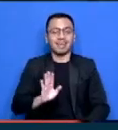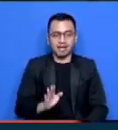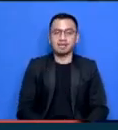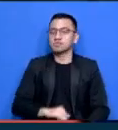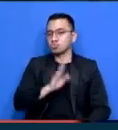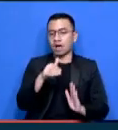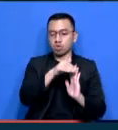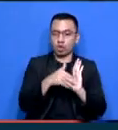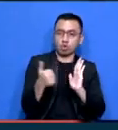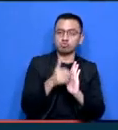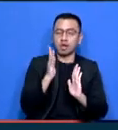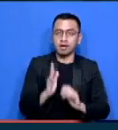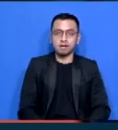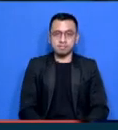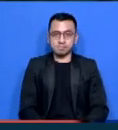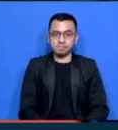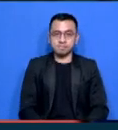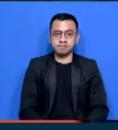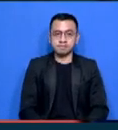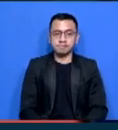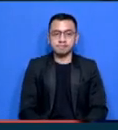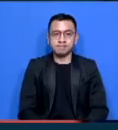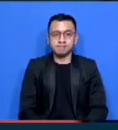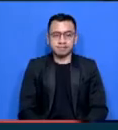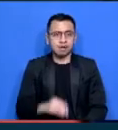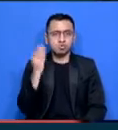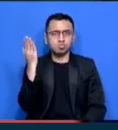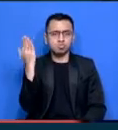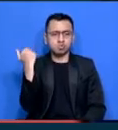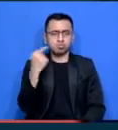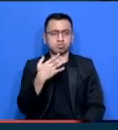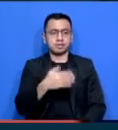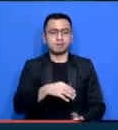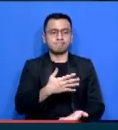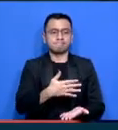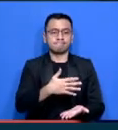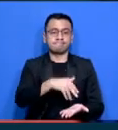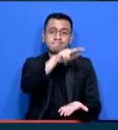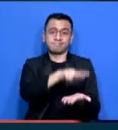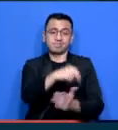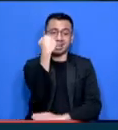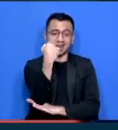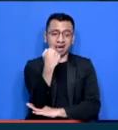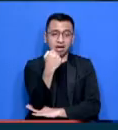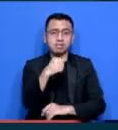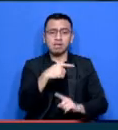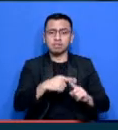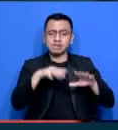ada gitu kemudian sempat tidak ditahan pada saat itu pertimbangannya Apa akhirnya sebelumnya itu sempat tidak ditahan